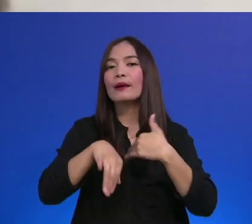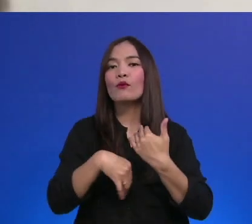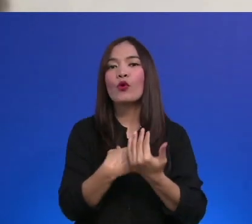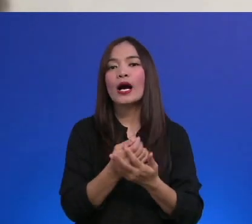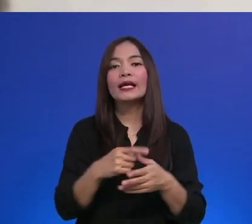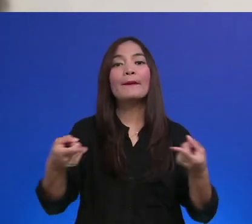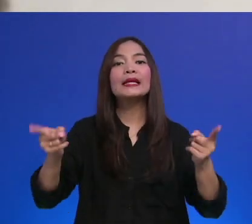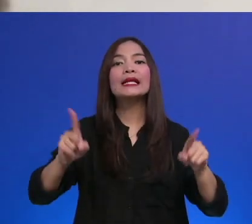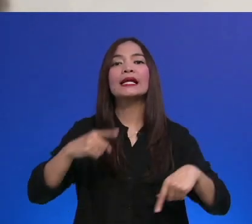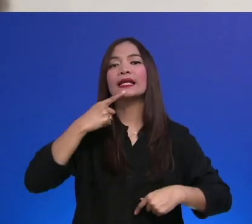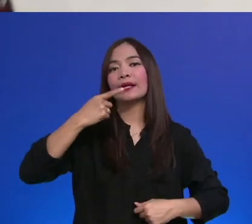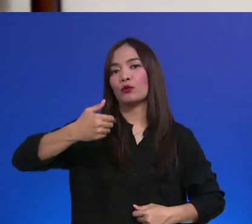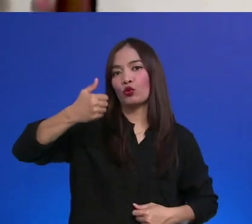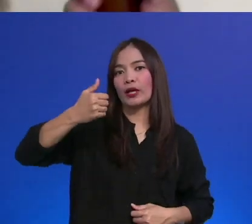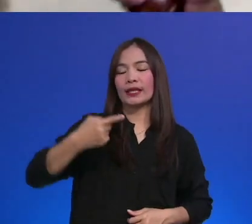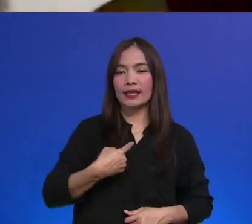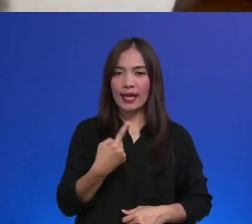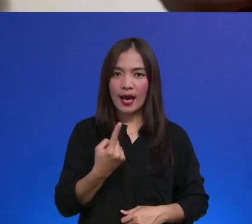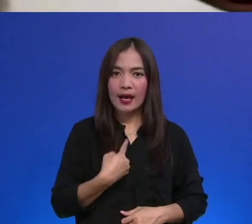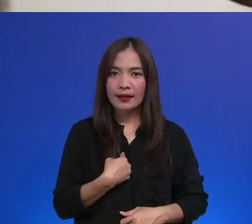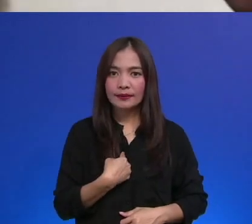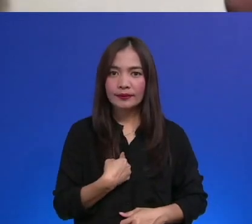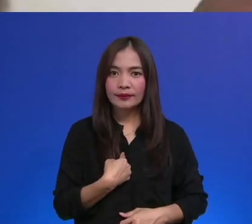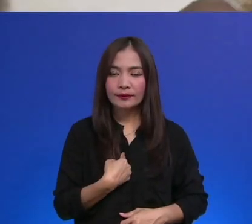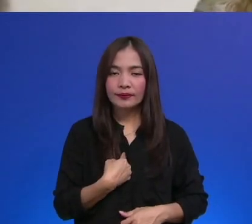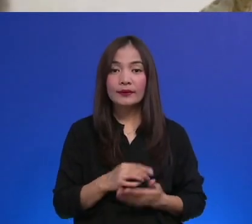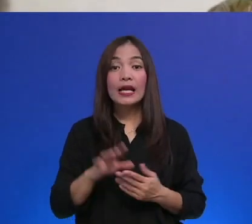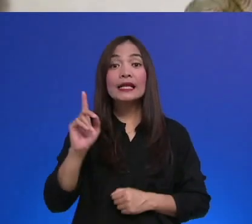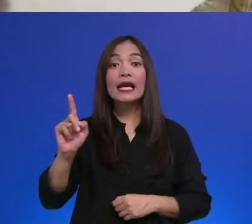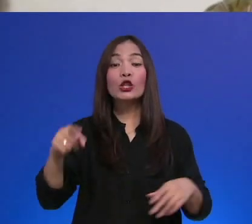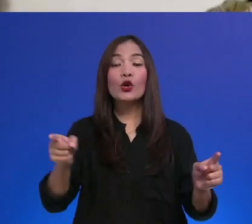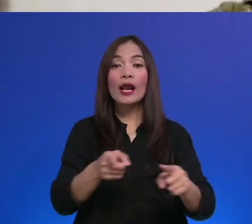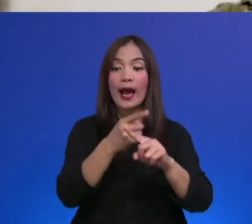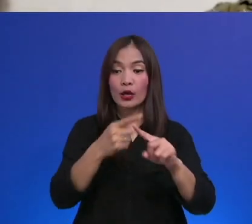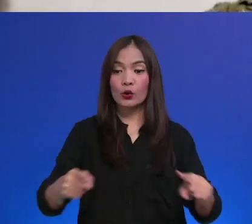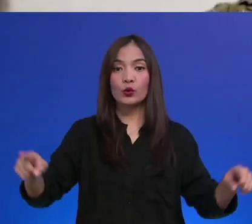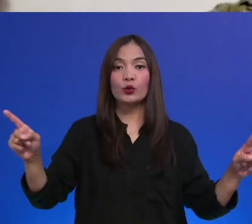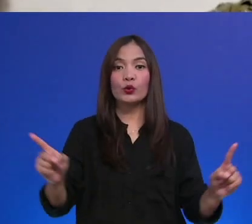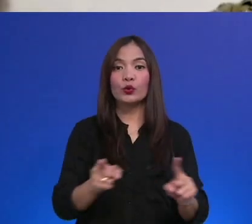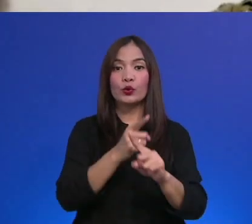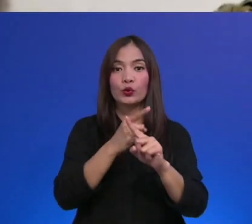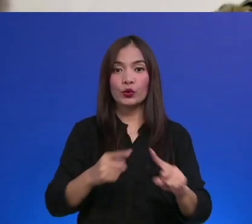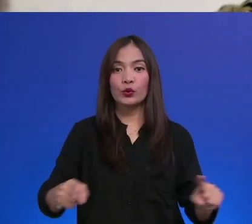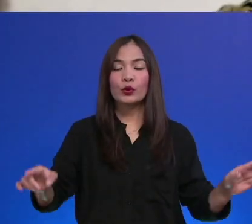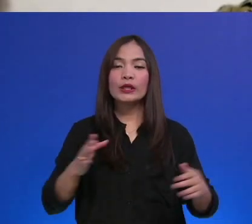yang menjadi kebutuhan kita ada satu lagu yang saya kubah